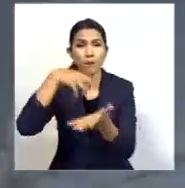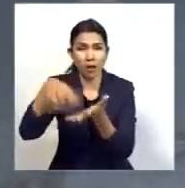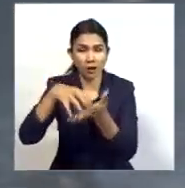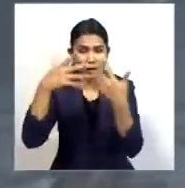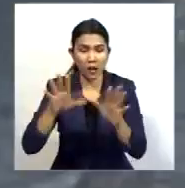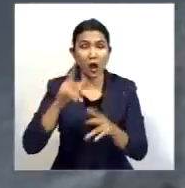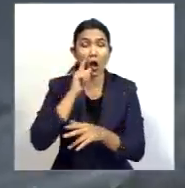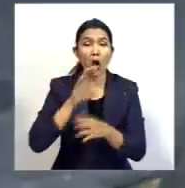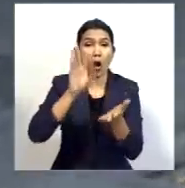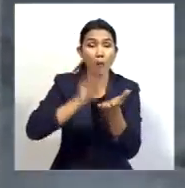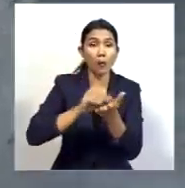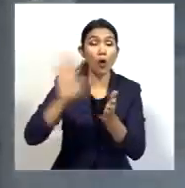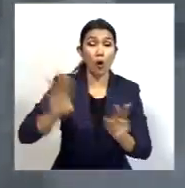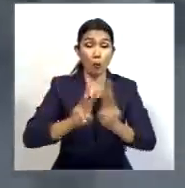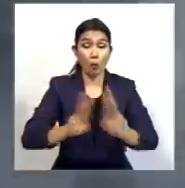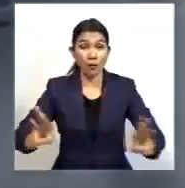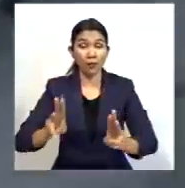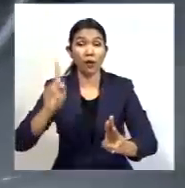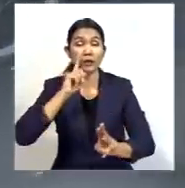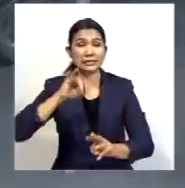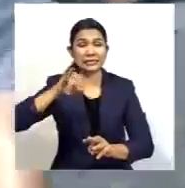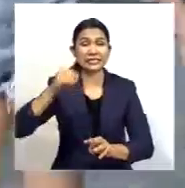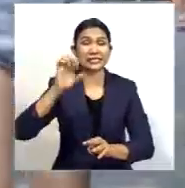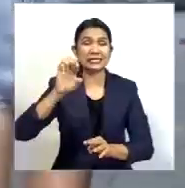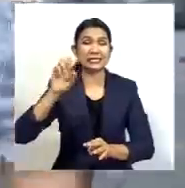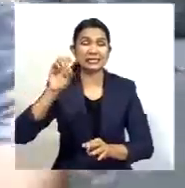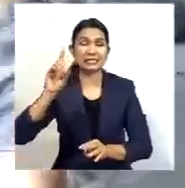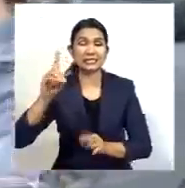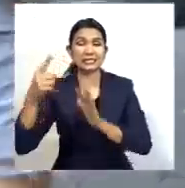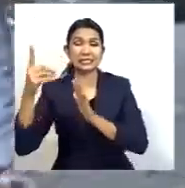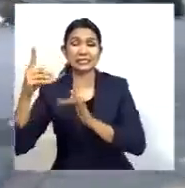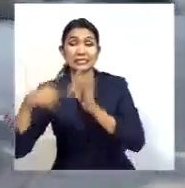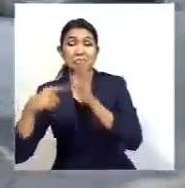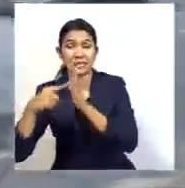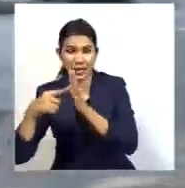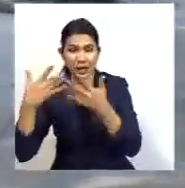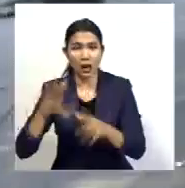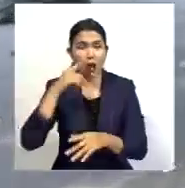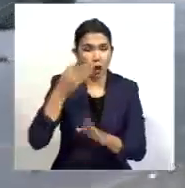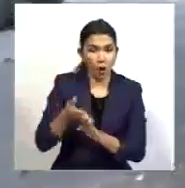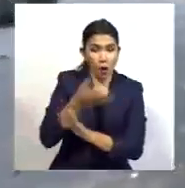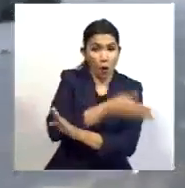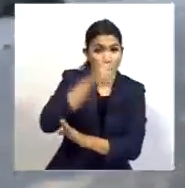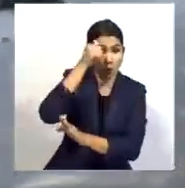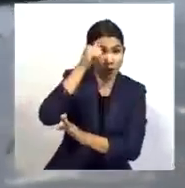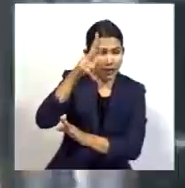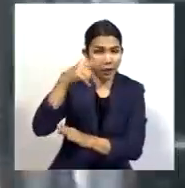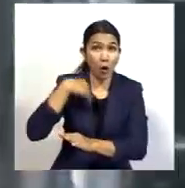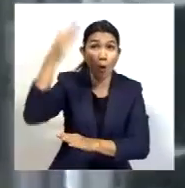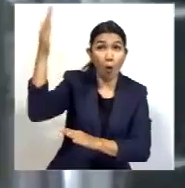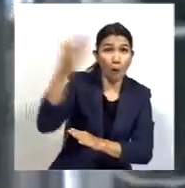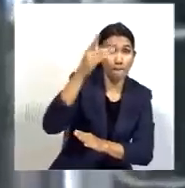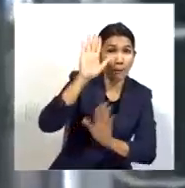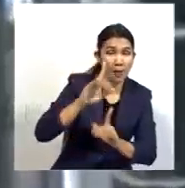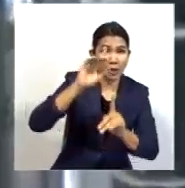ากจิสดารวมถึงจะมีการคาดการฝุ่นควันล่วงหน้า3วันว่าทิศทางลมจะไปทางไหนสถานการณ์ในวันพรุ่งนี้จะ